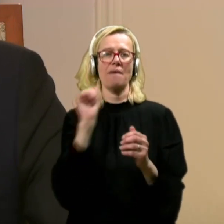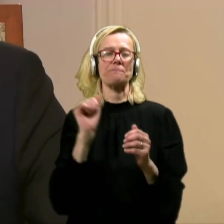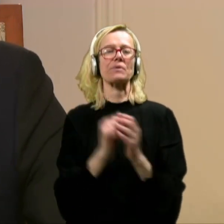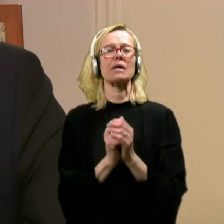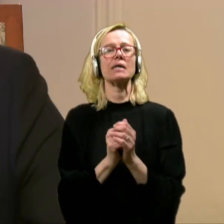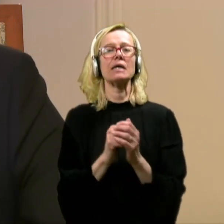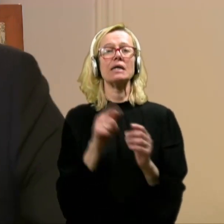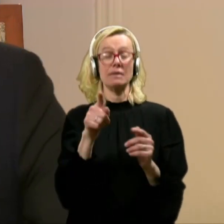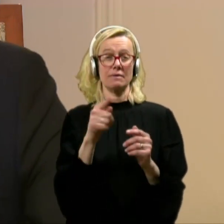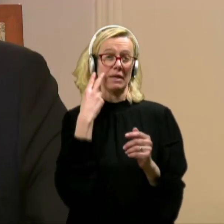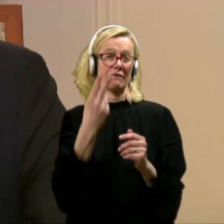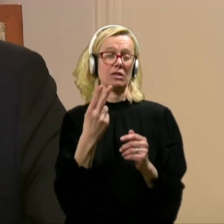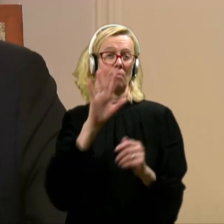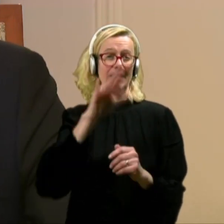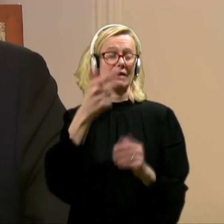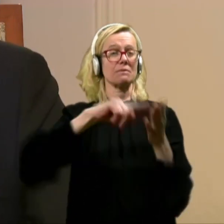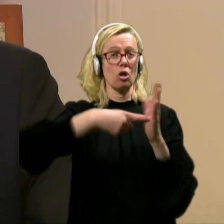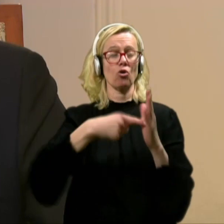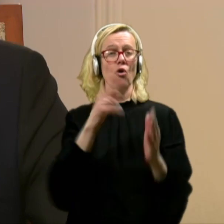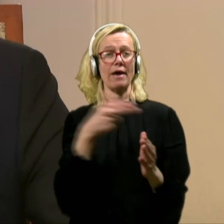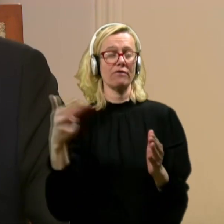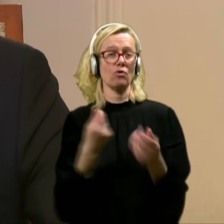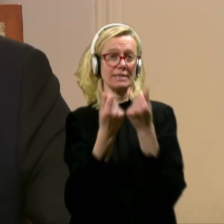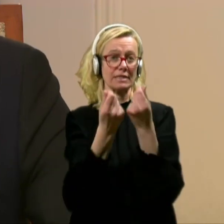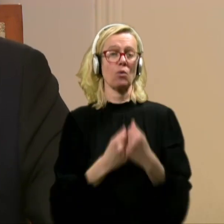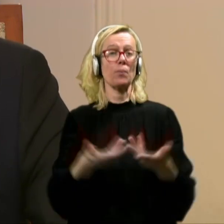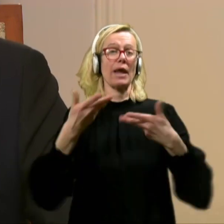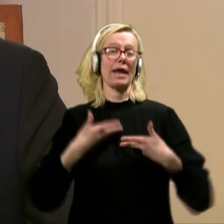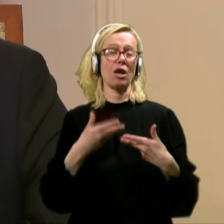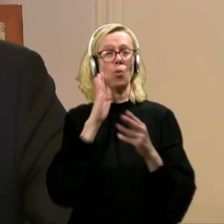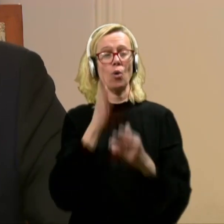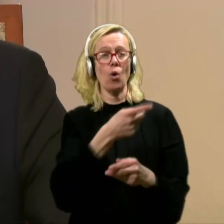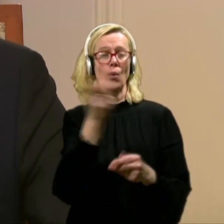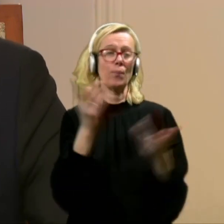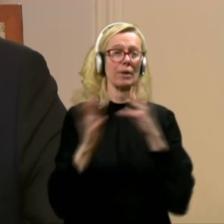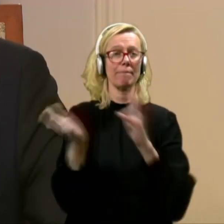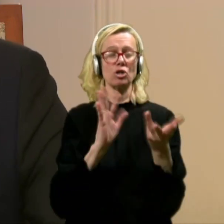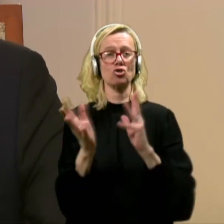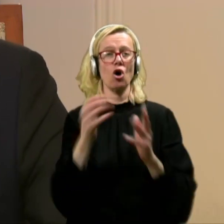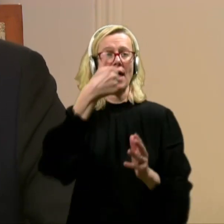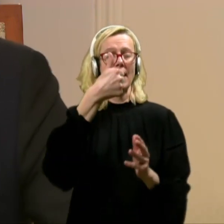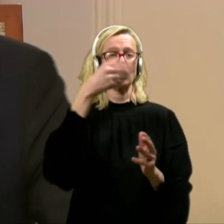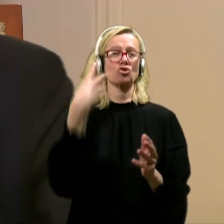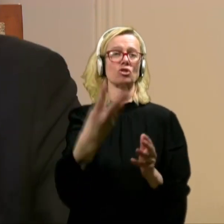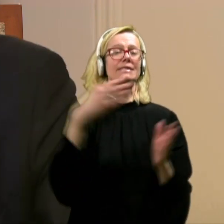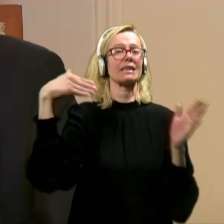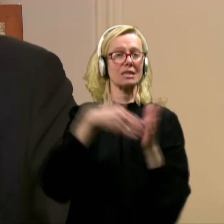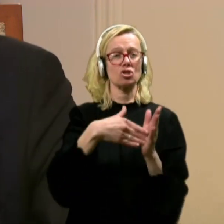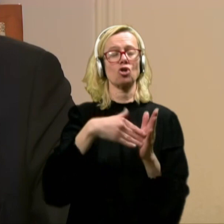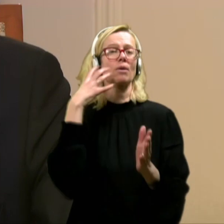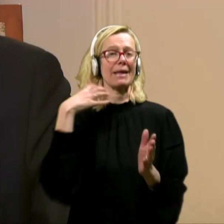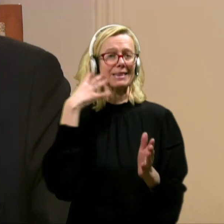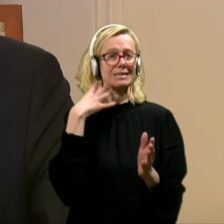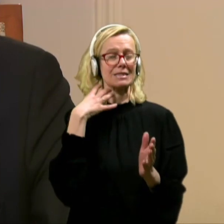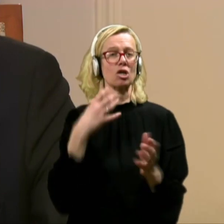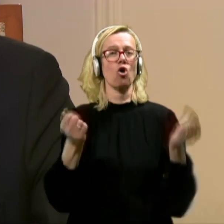ukrep je predvidenih 25 milijonov evrov sredstev, prijelo pa jih bo približno 41 tisoč